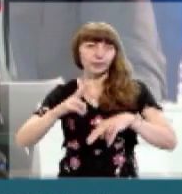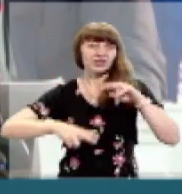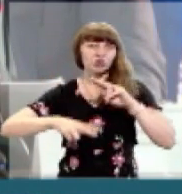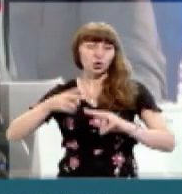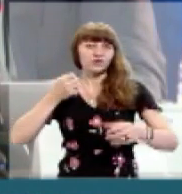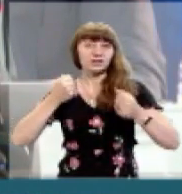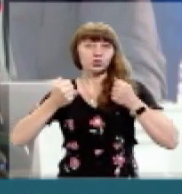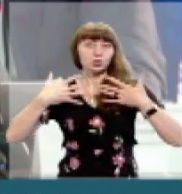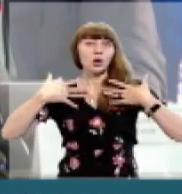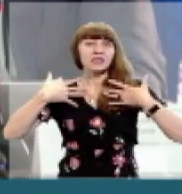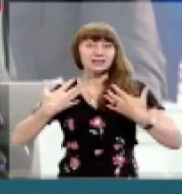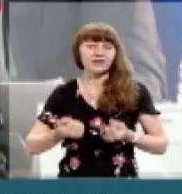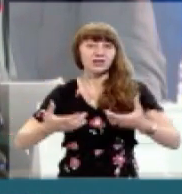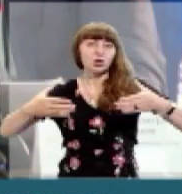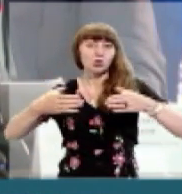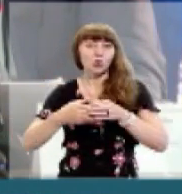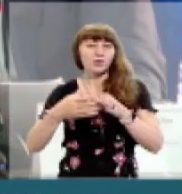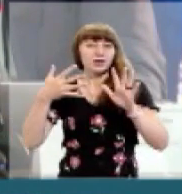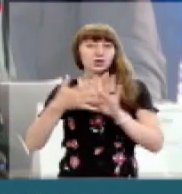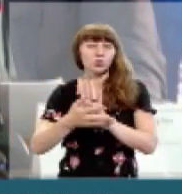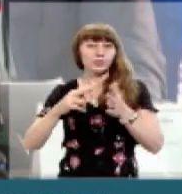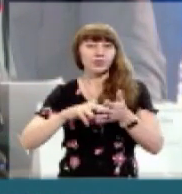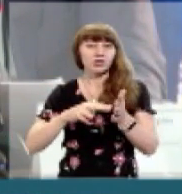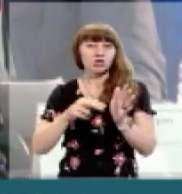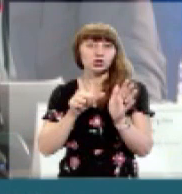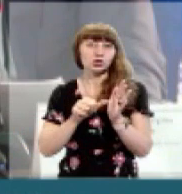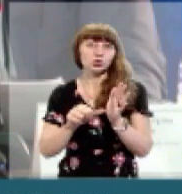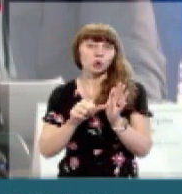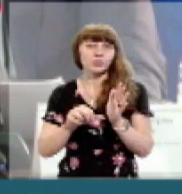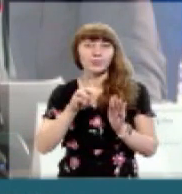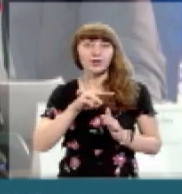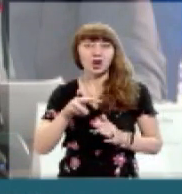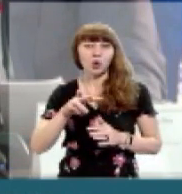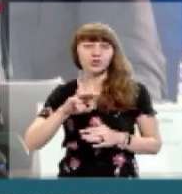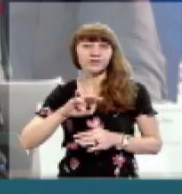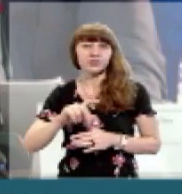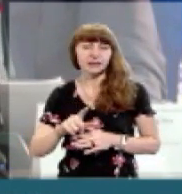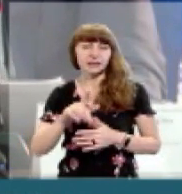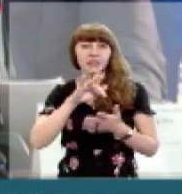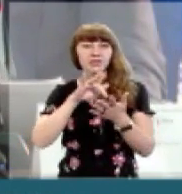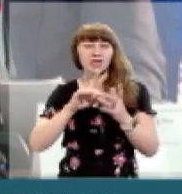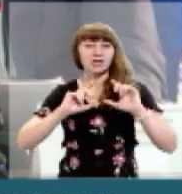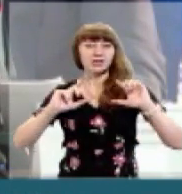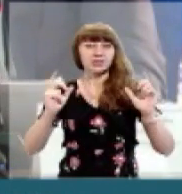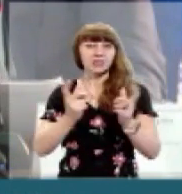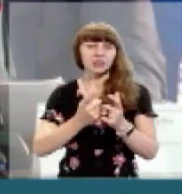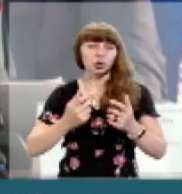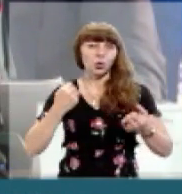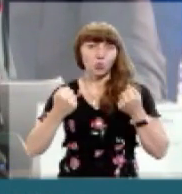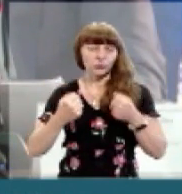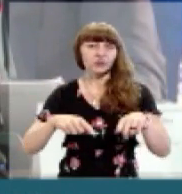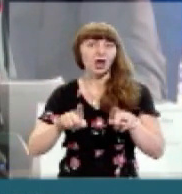Негізгі үлес тірі Бордақолов алаңындағы ет өндірісі және Полтри агро құс фабрикасына тиесілі. Немесе бұл